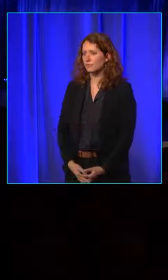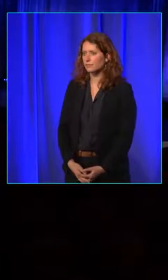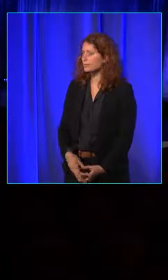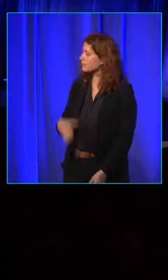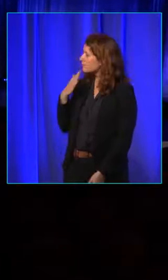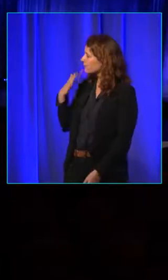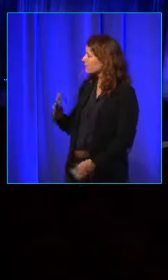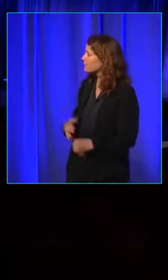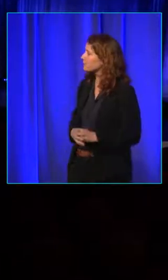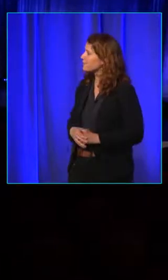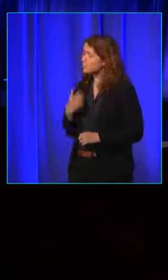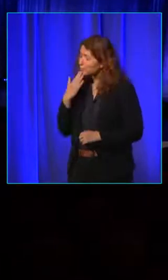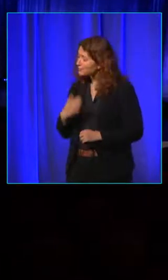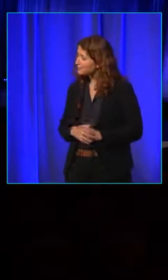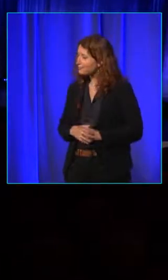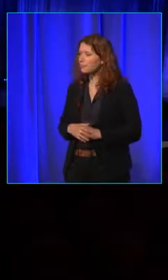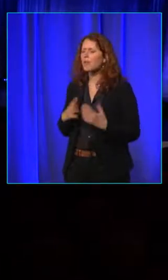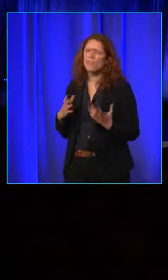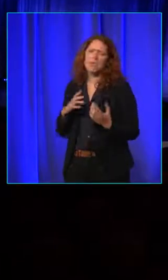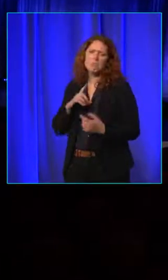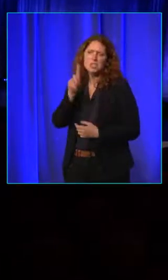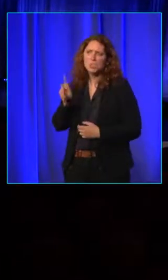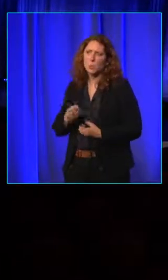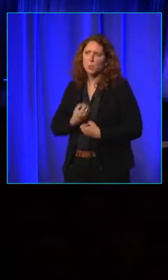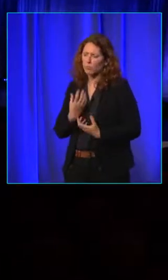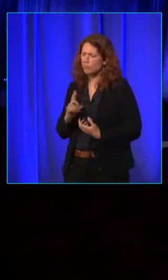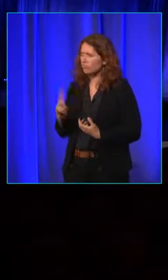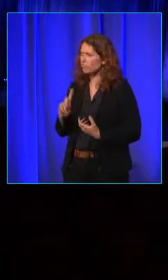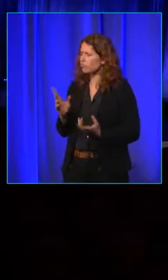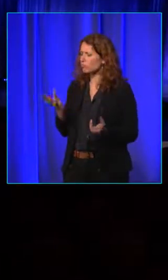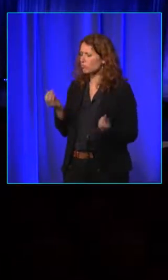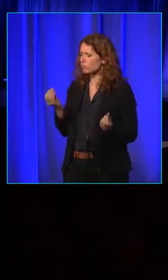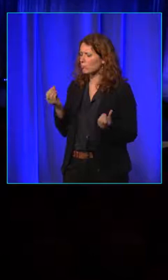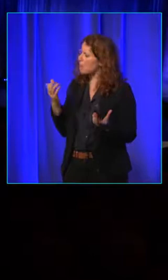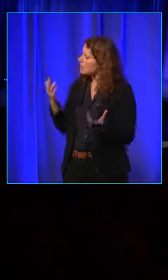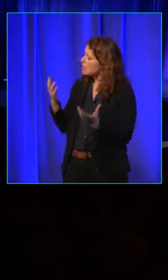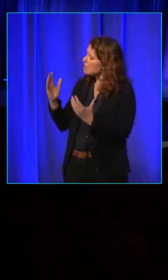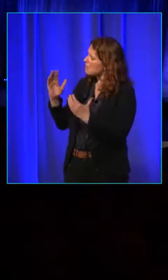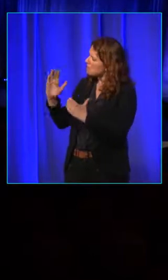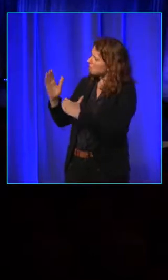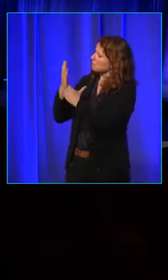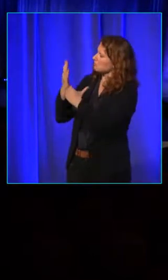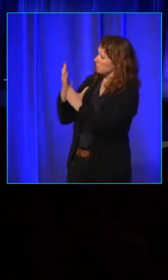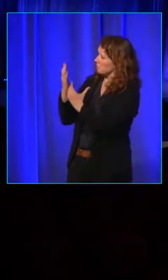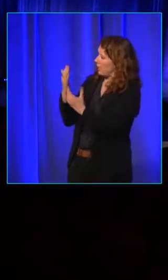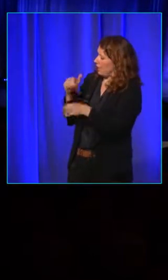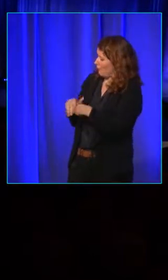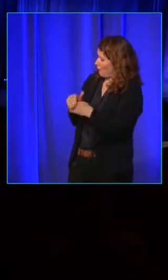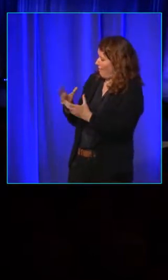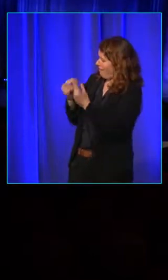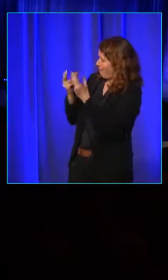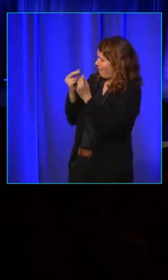Bonsoir. Bonsoir. Bonsoir. Alors moi, ce n'est pas une question, c'est ce qu'on a vu ce soir. Moi, je l'ai vécu, j'étais sportif, et j'étais